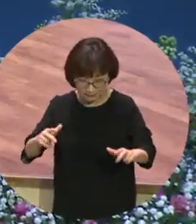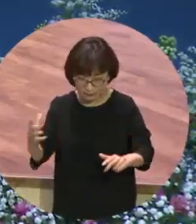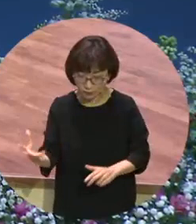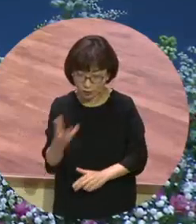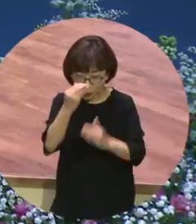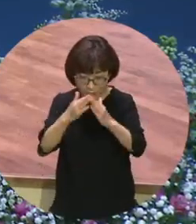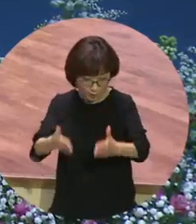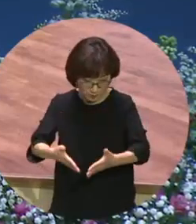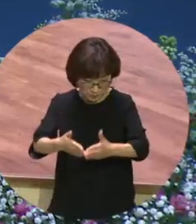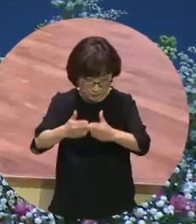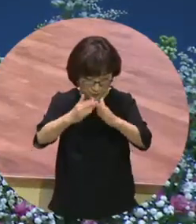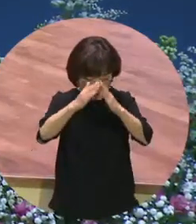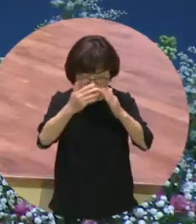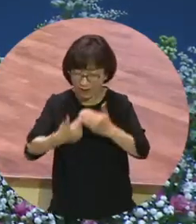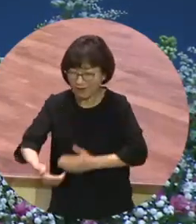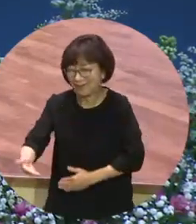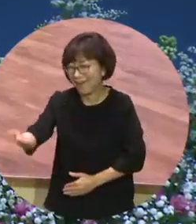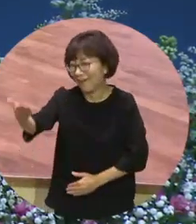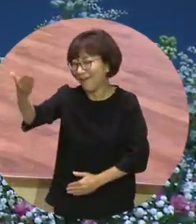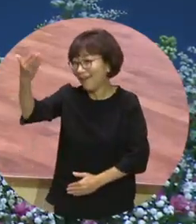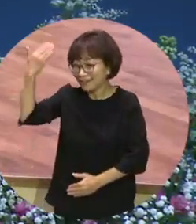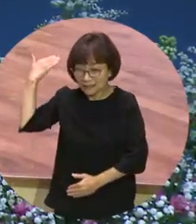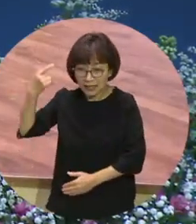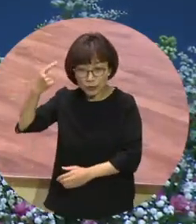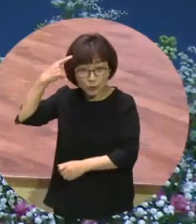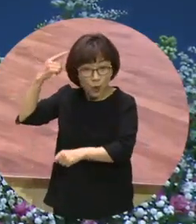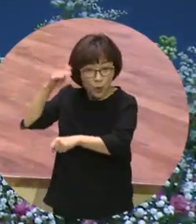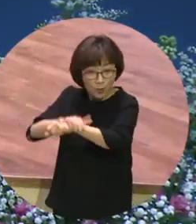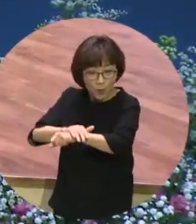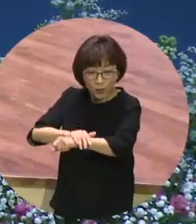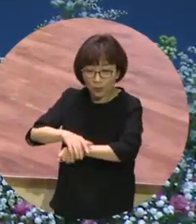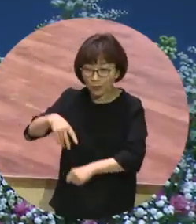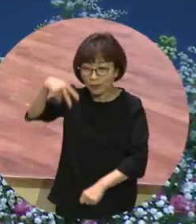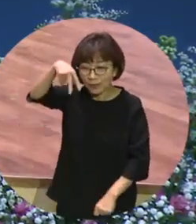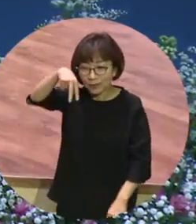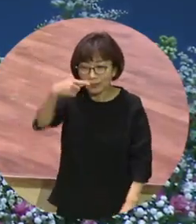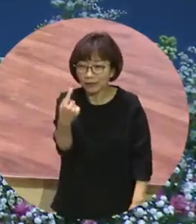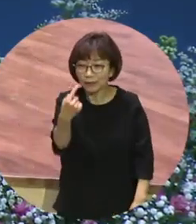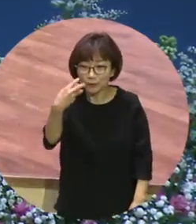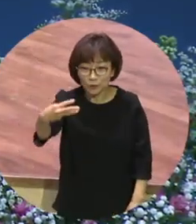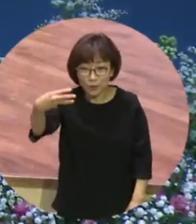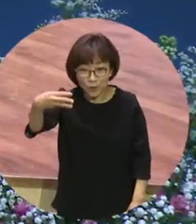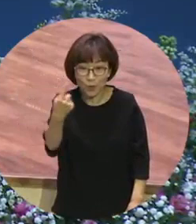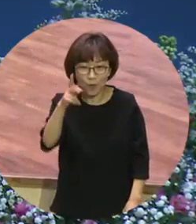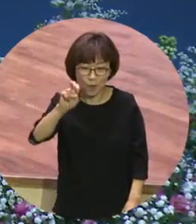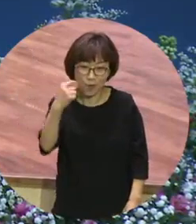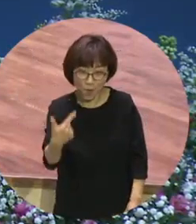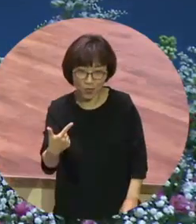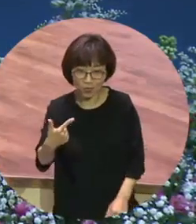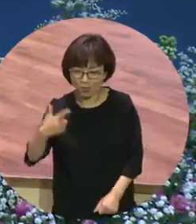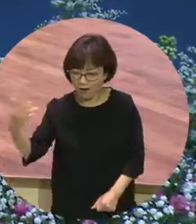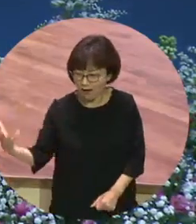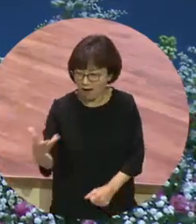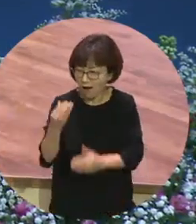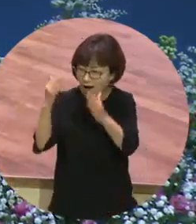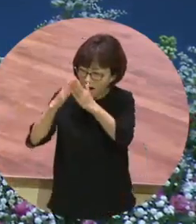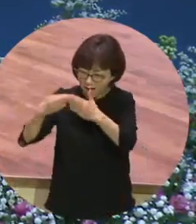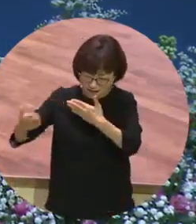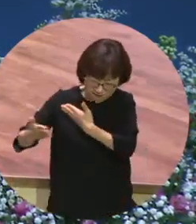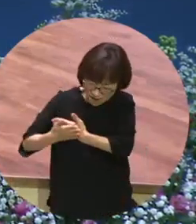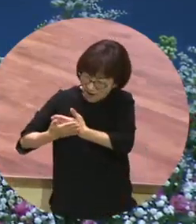너무 초라해. 이거 지었다고 이거 지어봐야 뭐 하나님 기뻐하겠니? 너무 초라해서 거기에